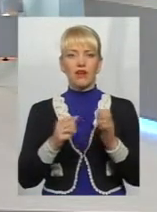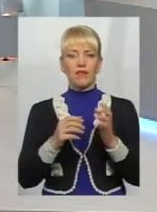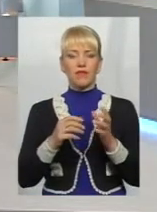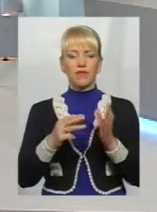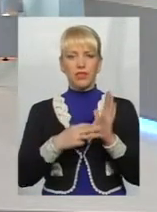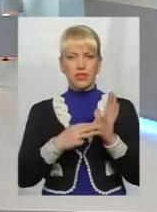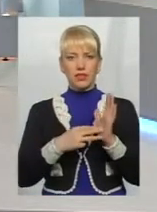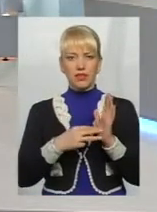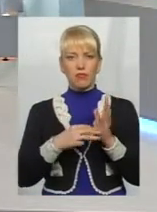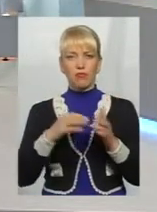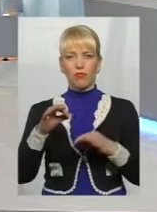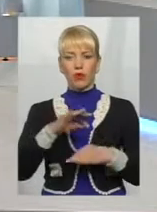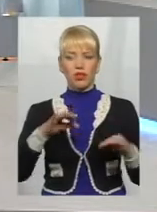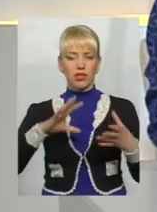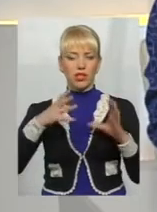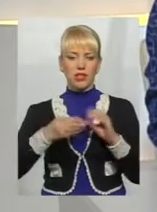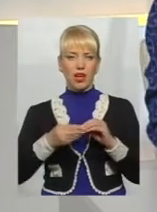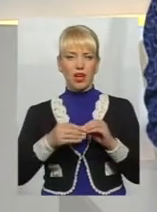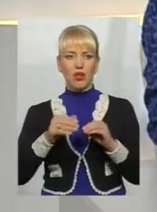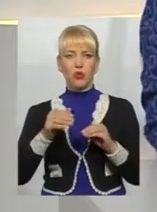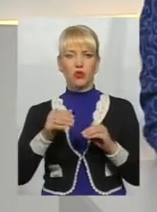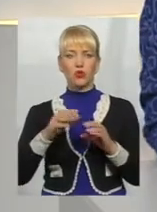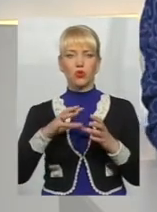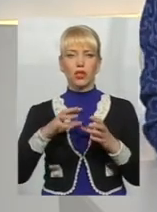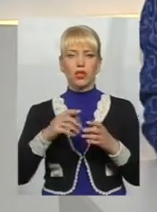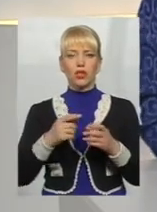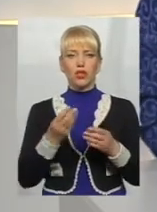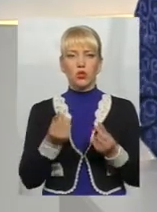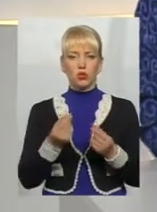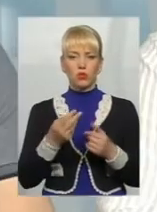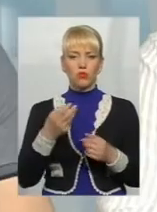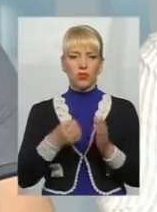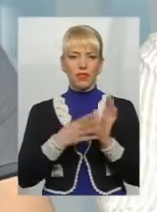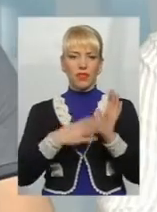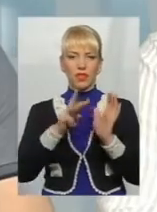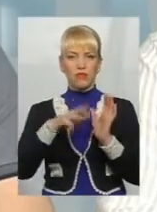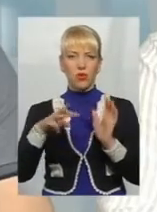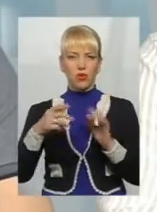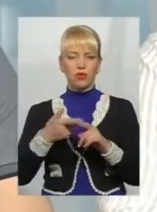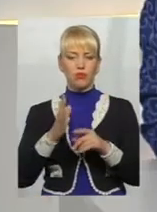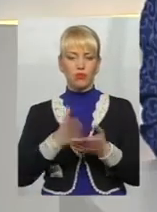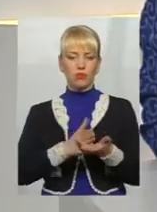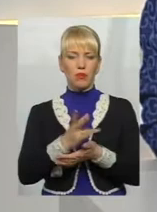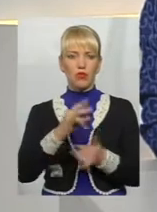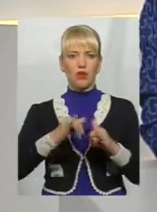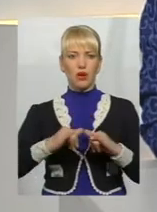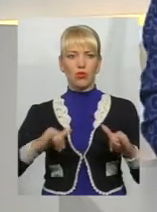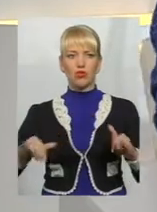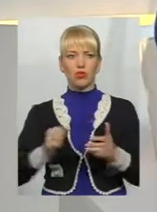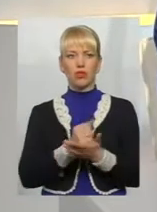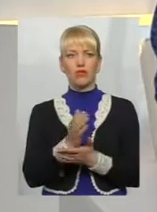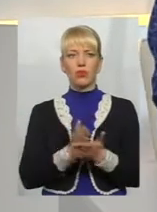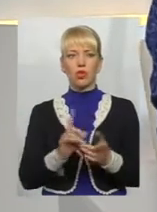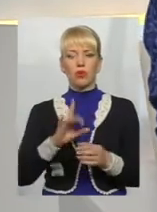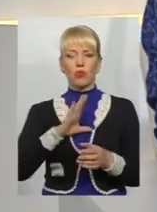мільйонів 400 тисяч. Тобто понад 19 мільйонів буде спрямовано суто на розвиток тої інфраструктури, що